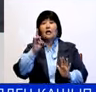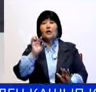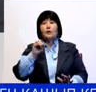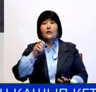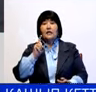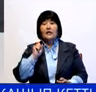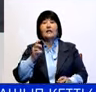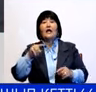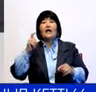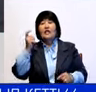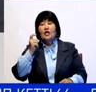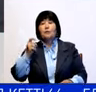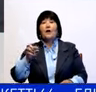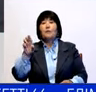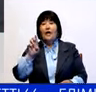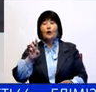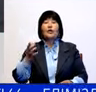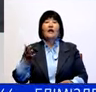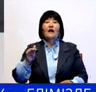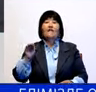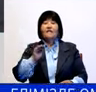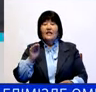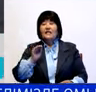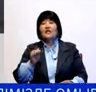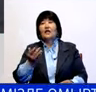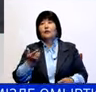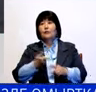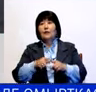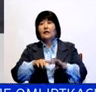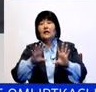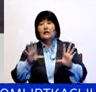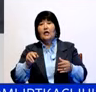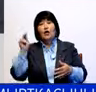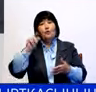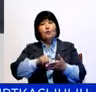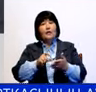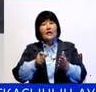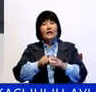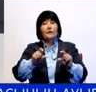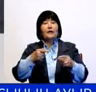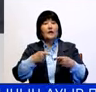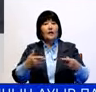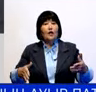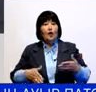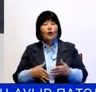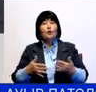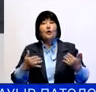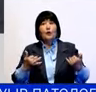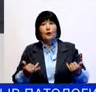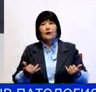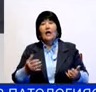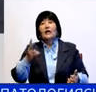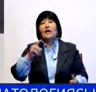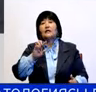химия, биология, физика, математика пәндік кабинеттерімен сатып алу, мектептерге әдістемелік көмек көрсету мақсатында